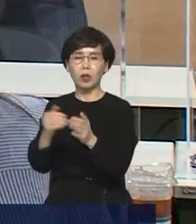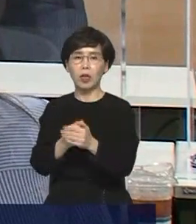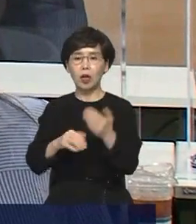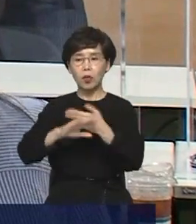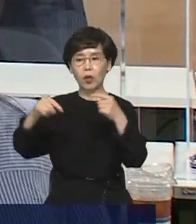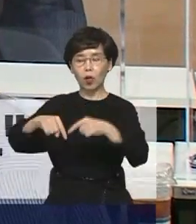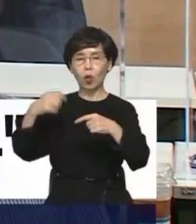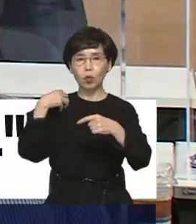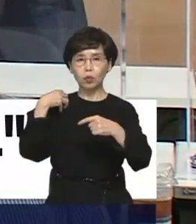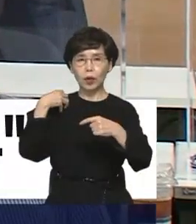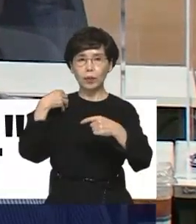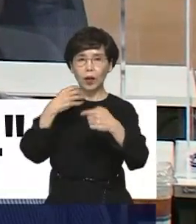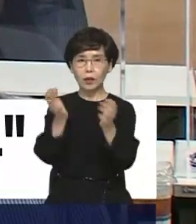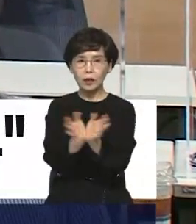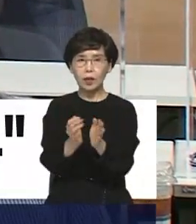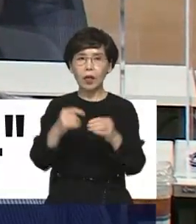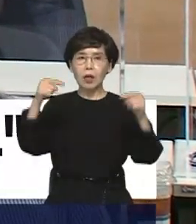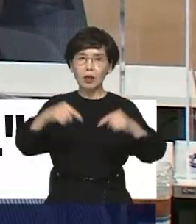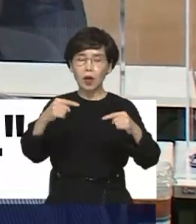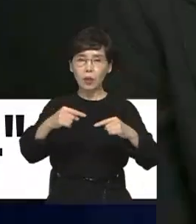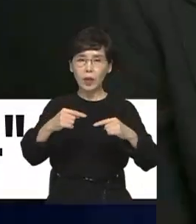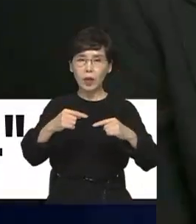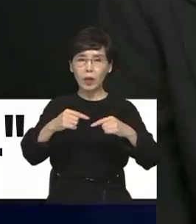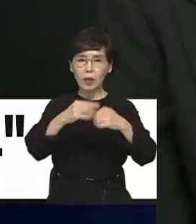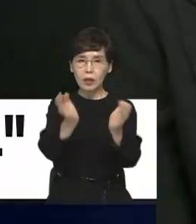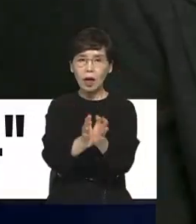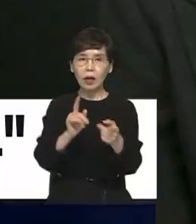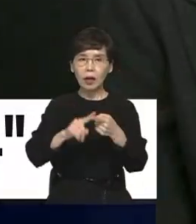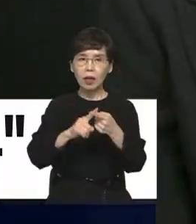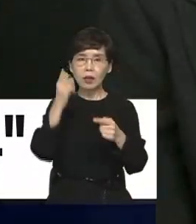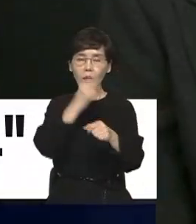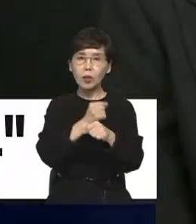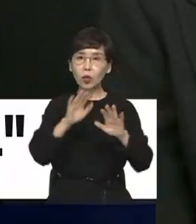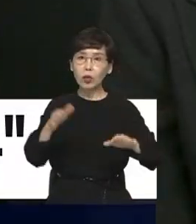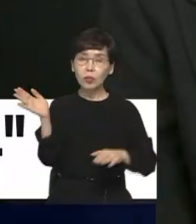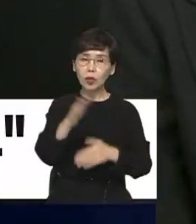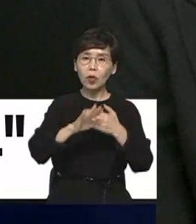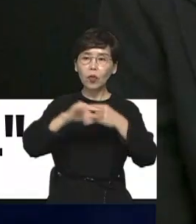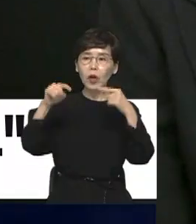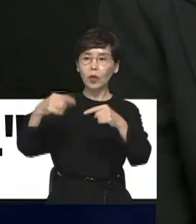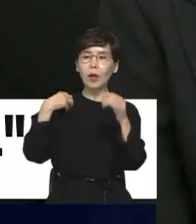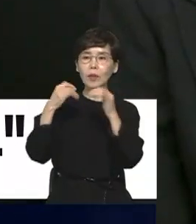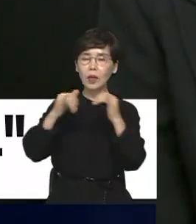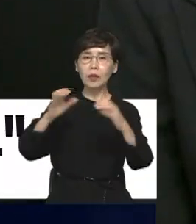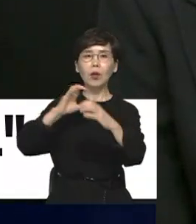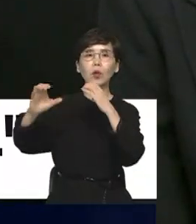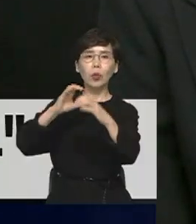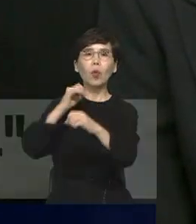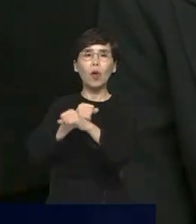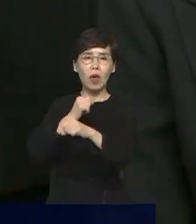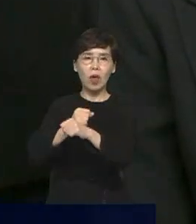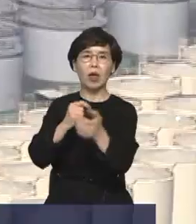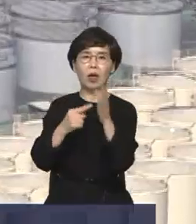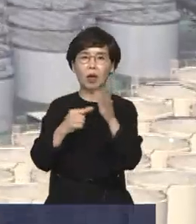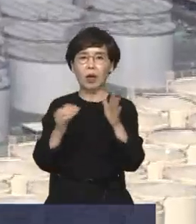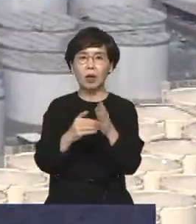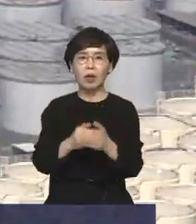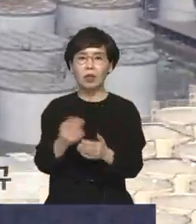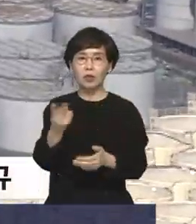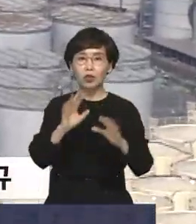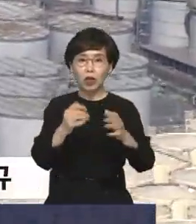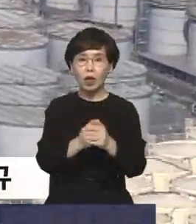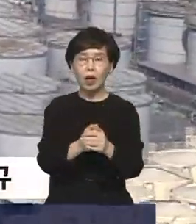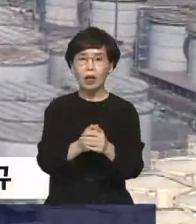외교부 당국자는 협의 사항에 대해 각자 검토해 오늘부터라도 외교 경로로 의사소통에 나갈 것이라고 밝혔습니다.